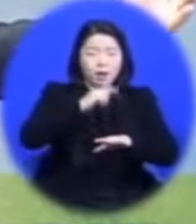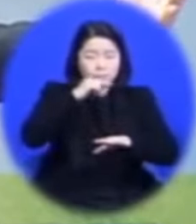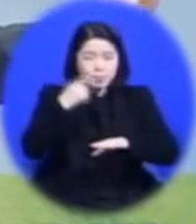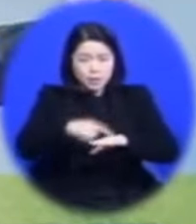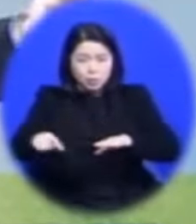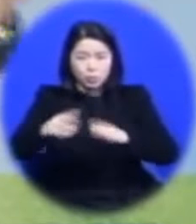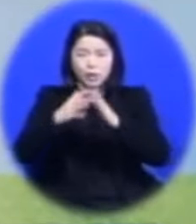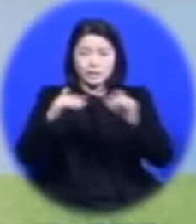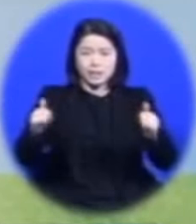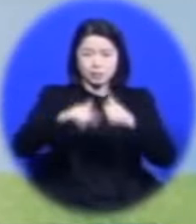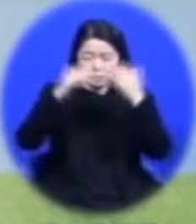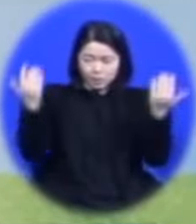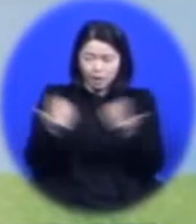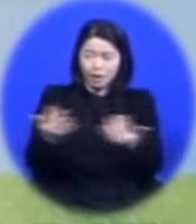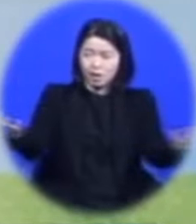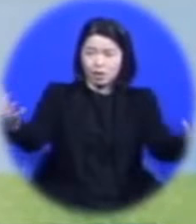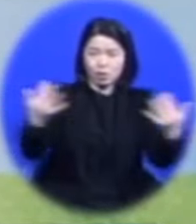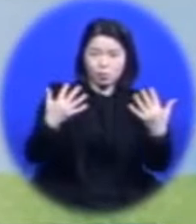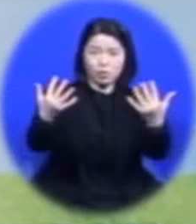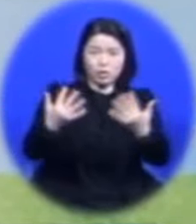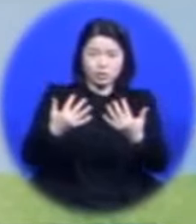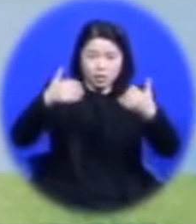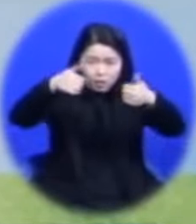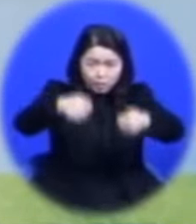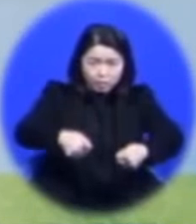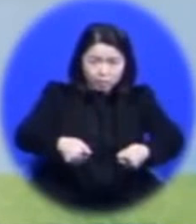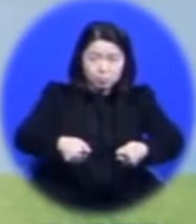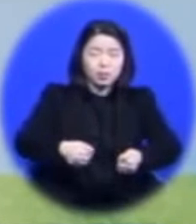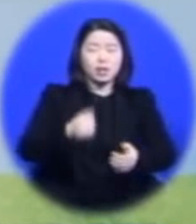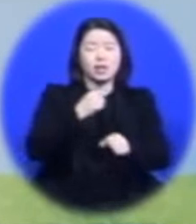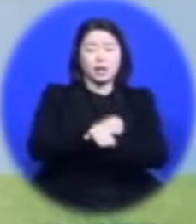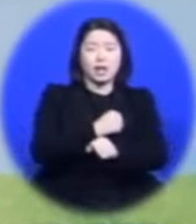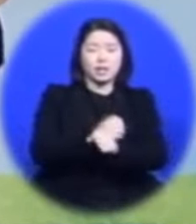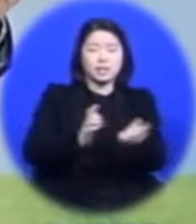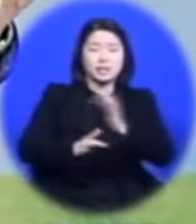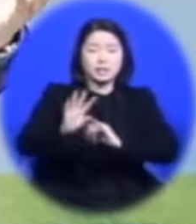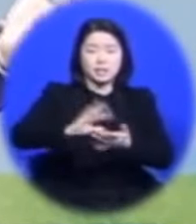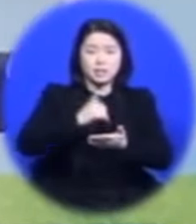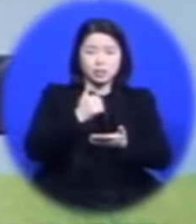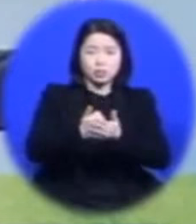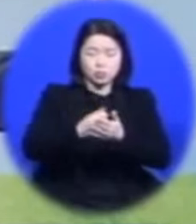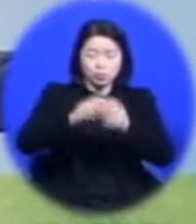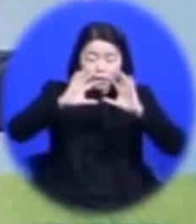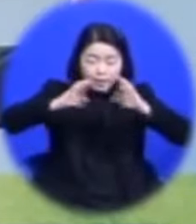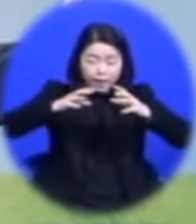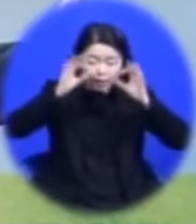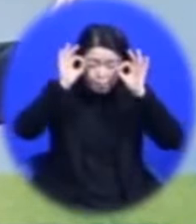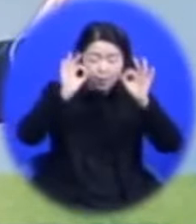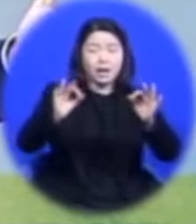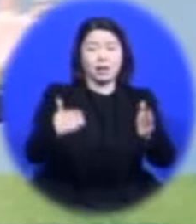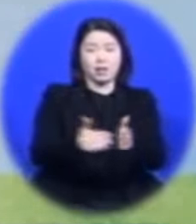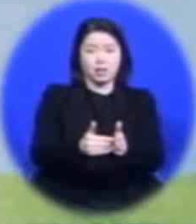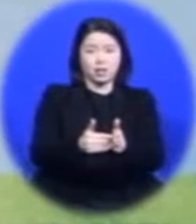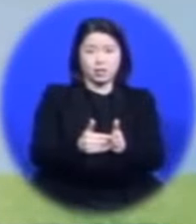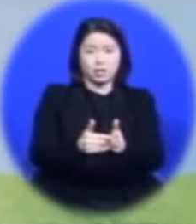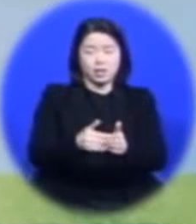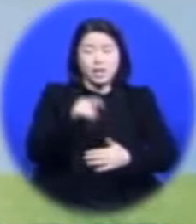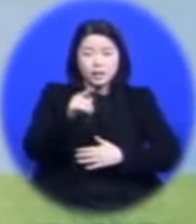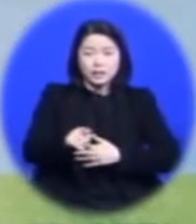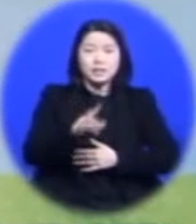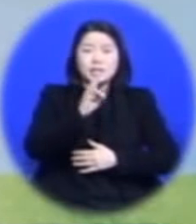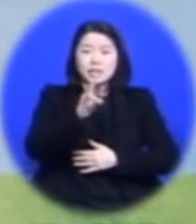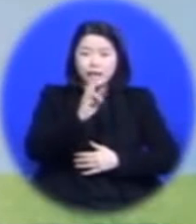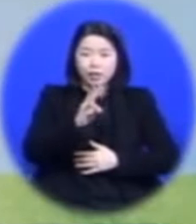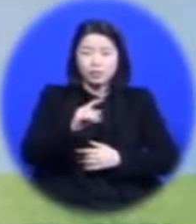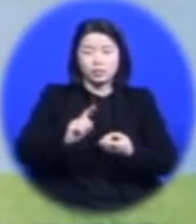사람들이다 다 와서 경배하는 그 예수 그리스도의 나라를 본 거예요 그